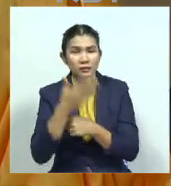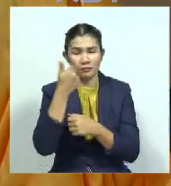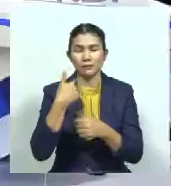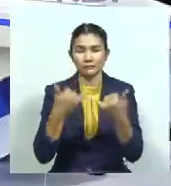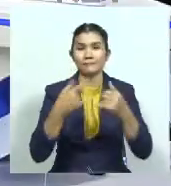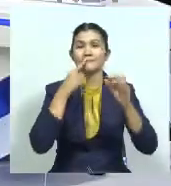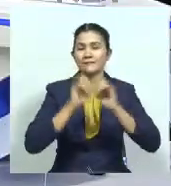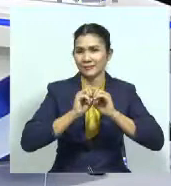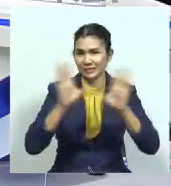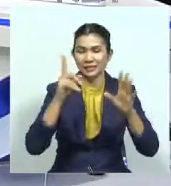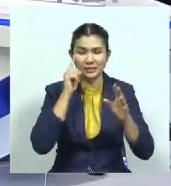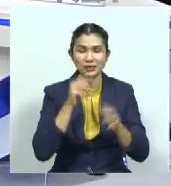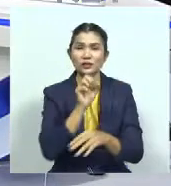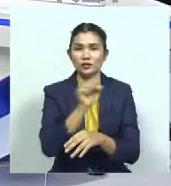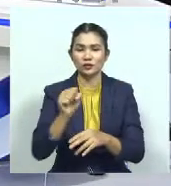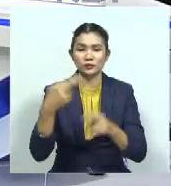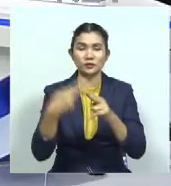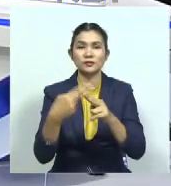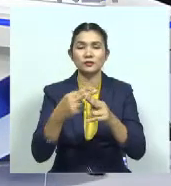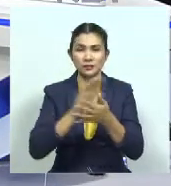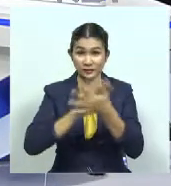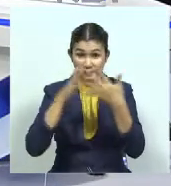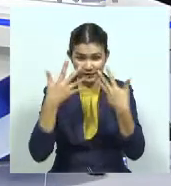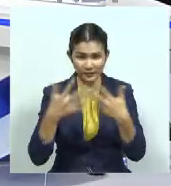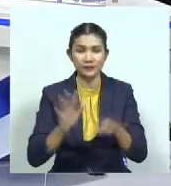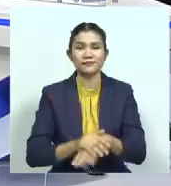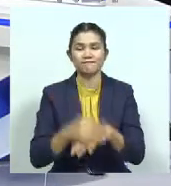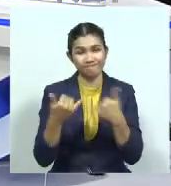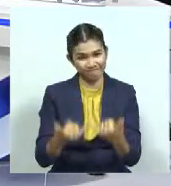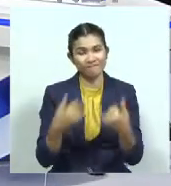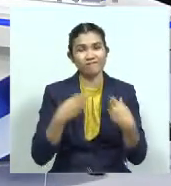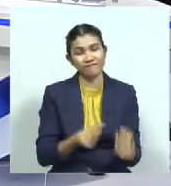จนในเรื่องของการคำนวณส.ส.แบบบัญชีรายชื่อแล้วค่ะคุณปวีณาคุณสุพนันท์คะ